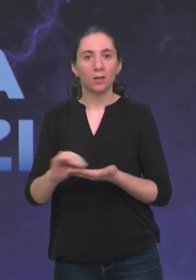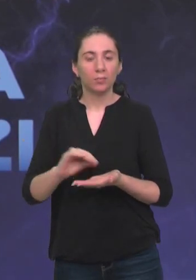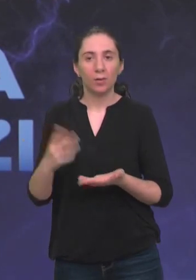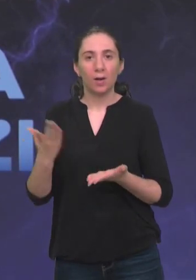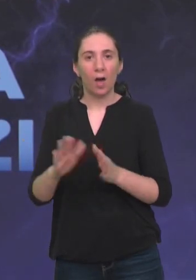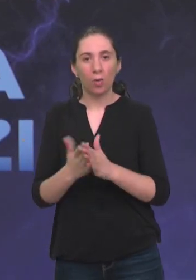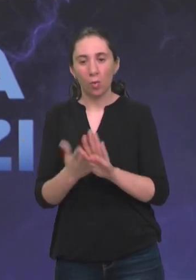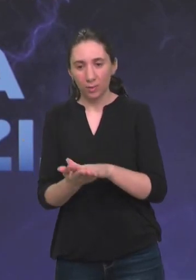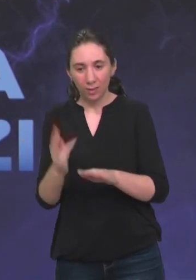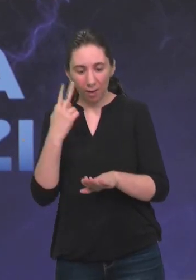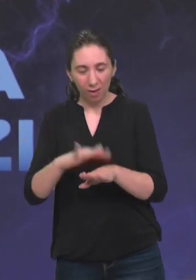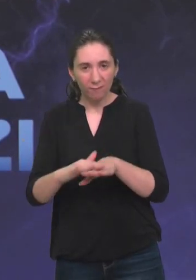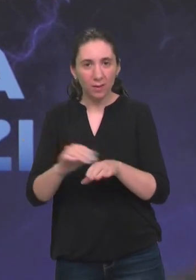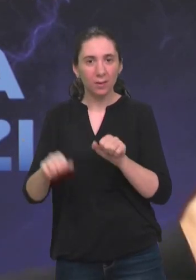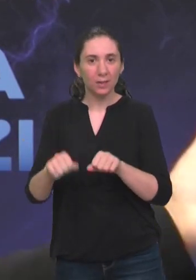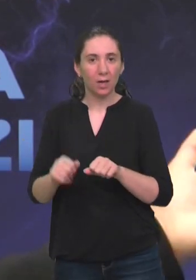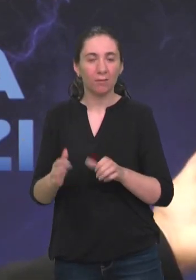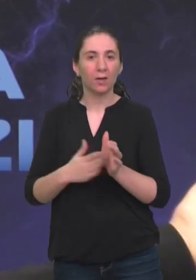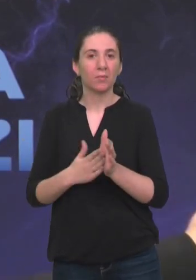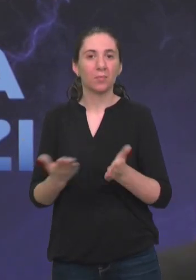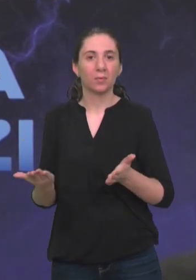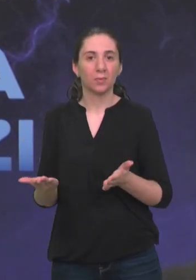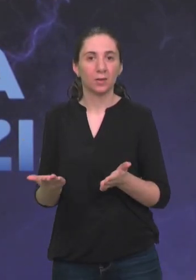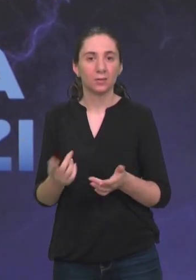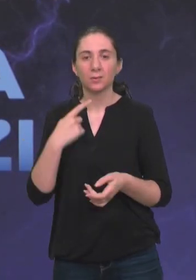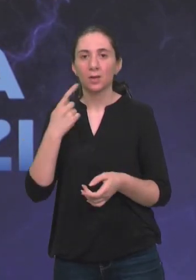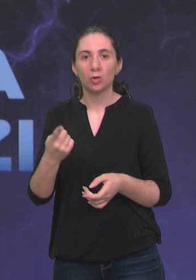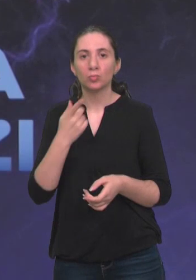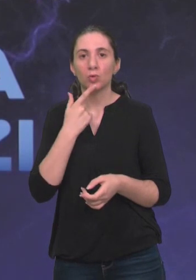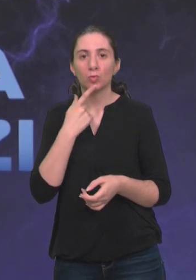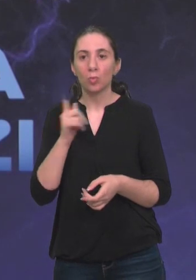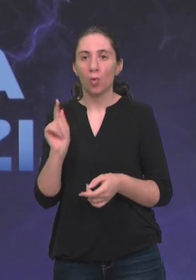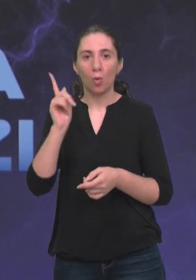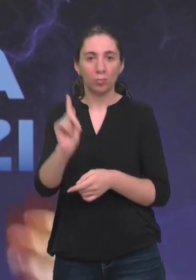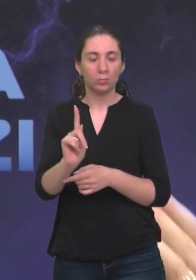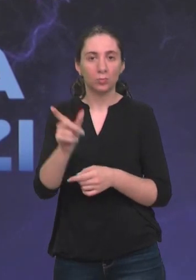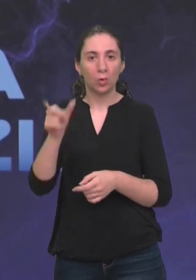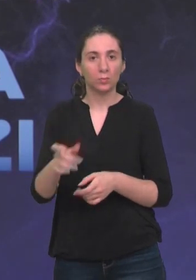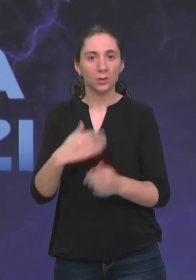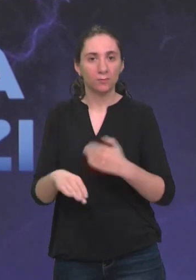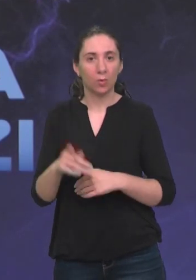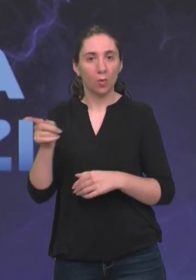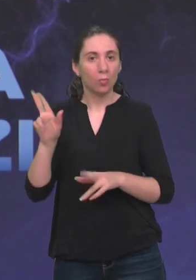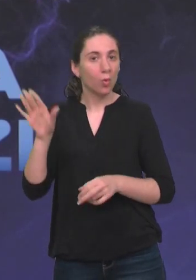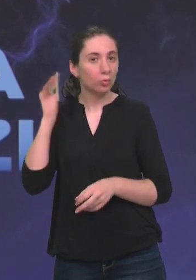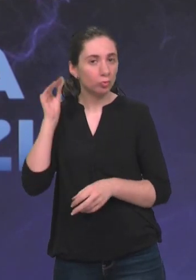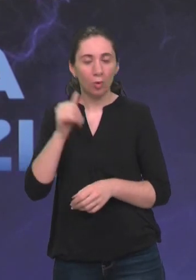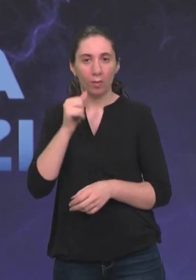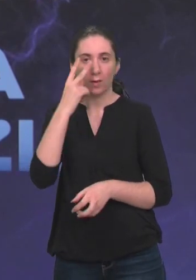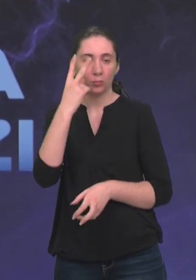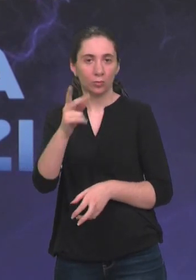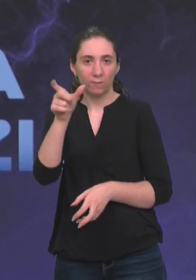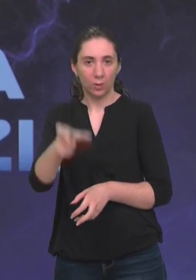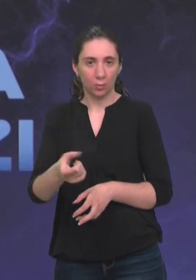korice knjige, prilikom primjerice evo da im se kaže tko nastupa od osoba s invaliditetom, oni ih mogu čuti ali ih ne mogu vidjeti,